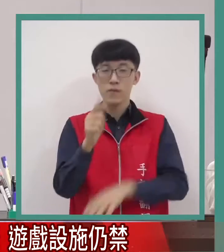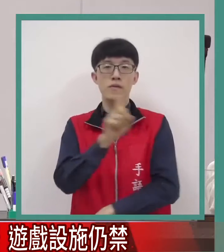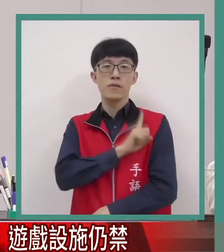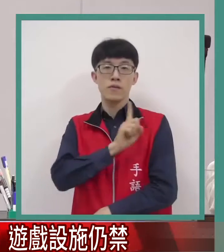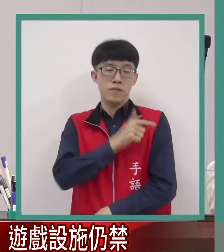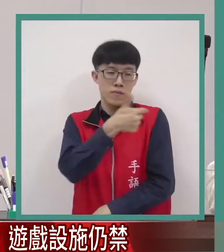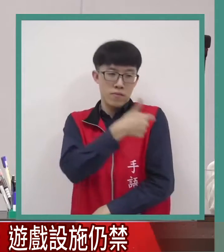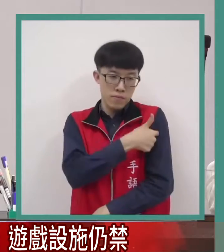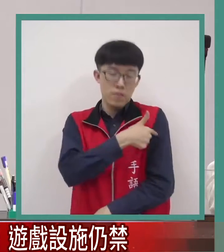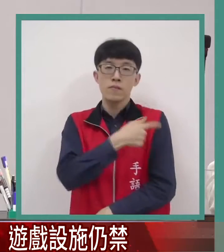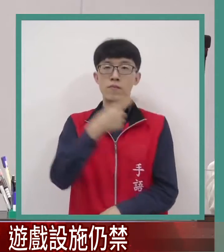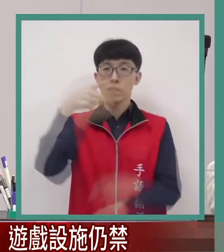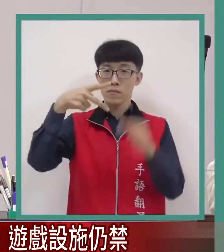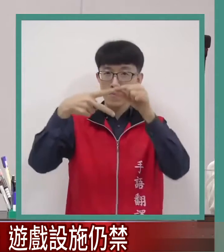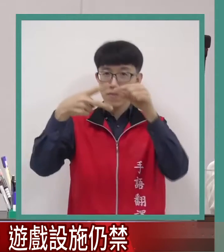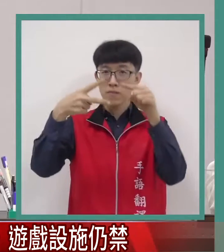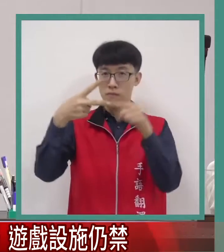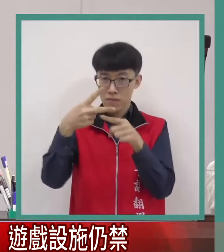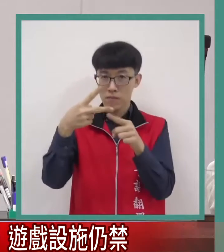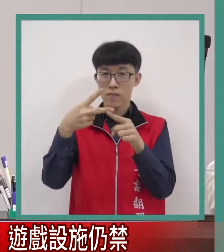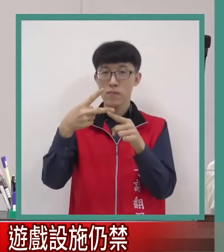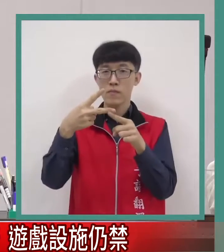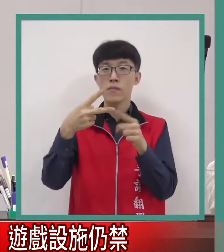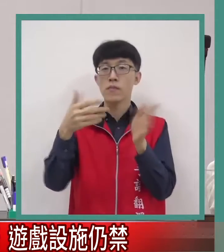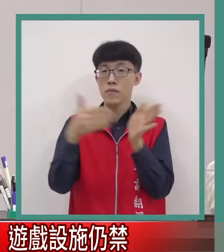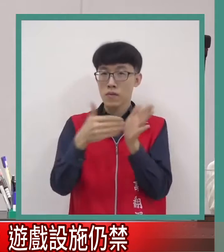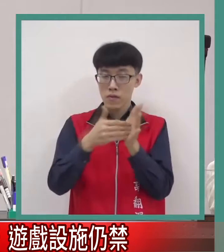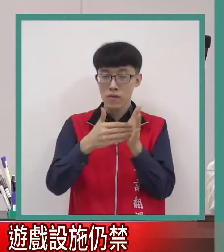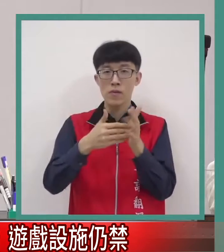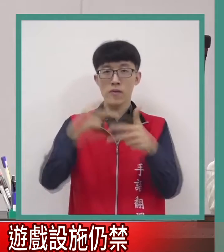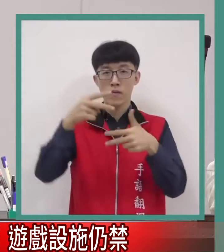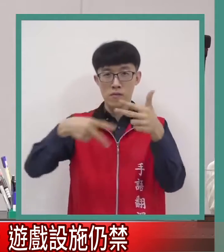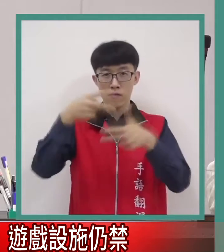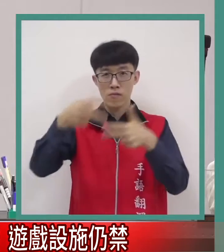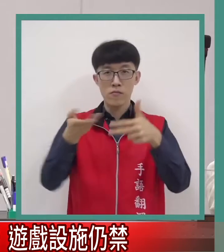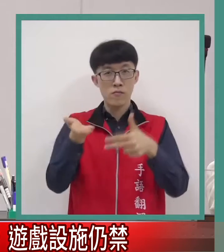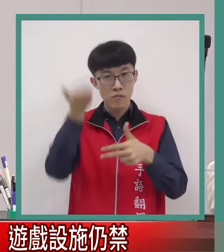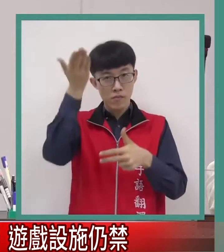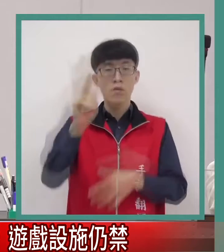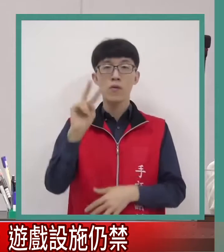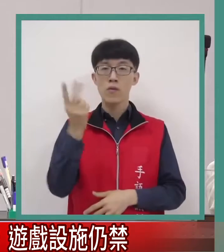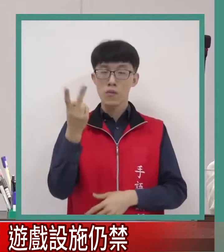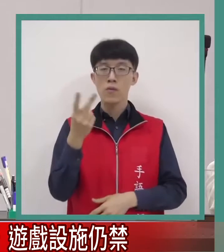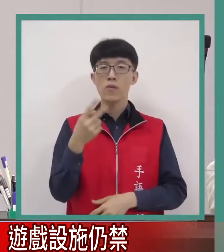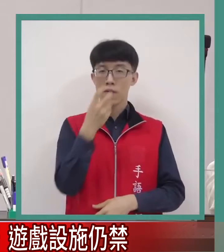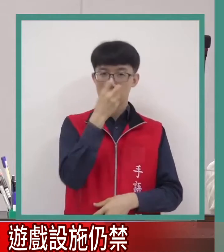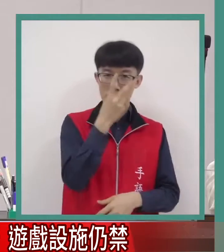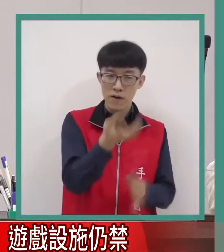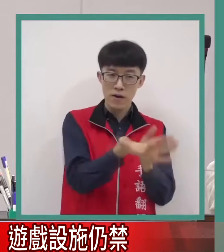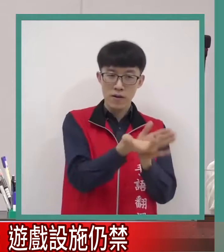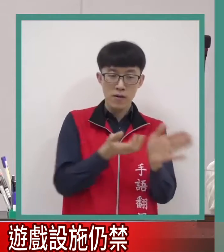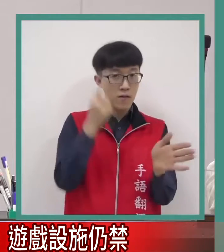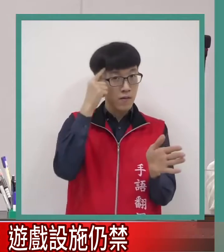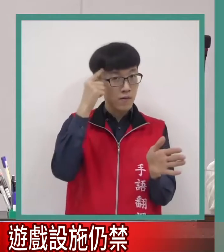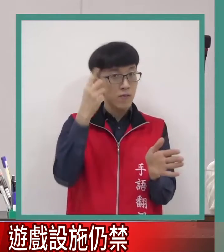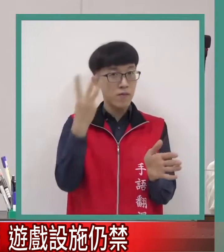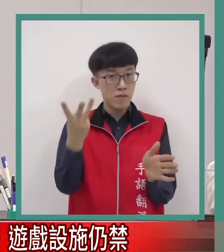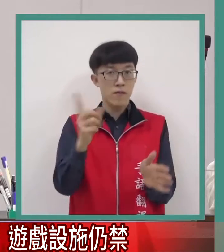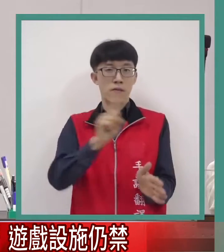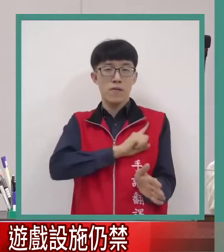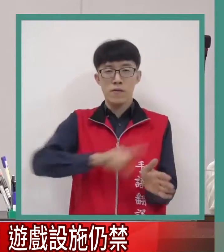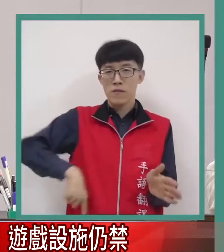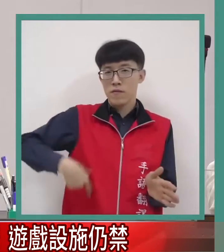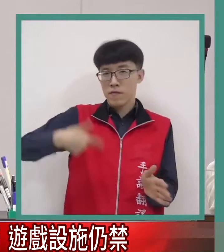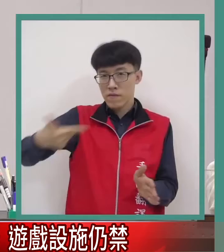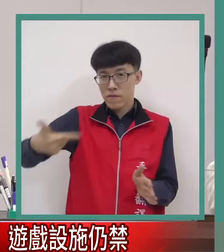上，或者访视前三天，完成自费筛检的阴性证明，完成